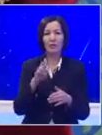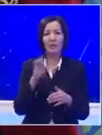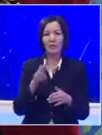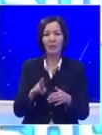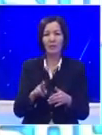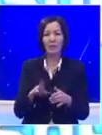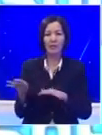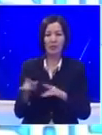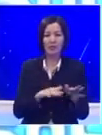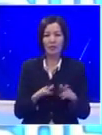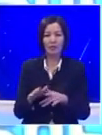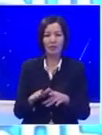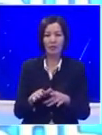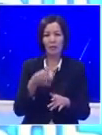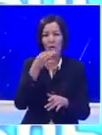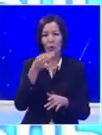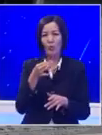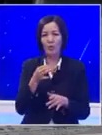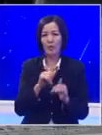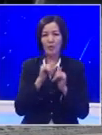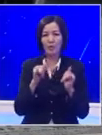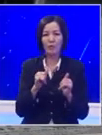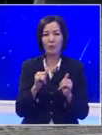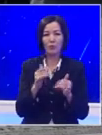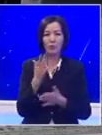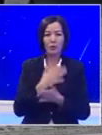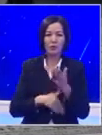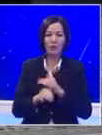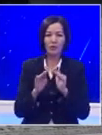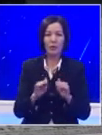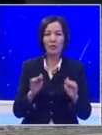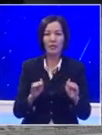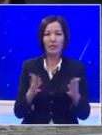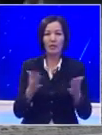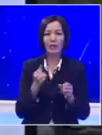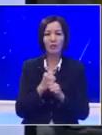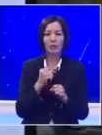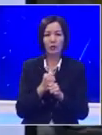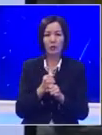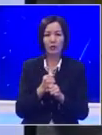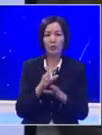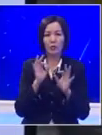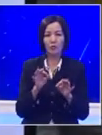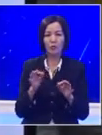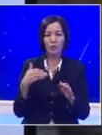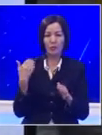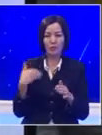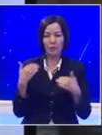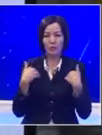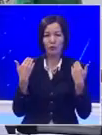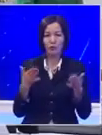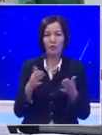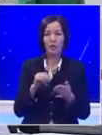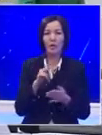Мергенбаев. Шара барысында ол тәжірибесіндегі даму мүмкіндігі шектеулі балалармен жұмыс жасаудың тиімді әдісін ұсынды. Іле ауданынан жеткен